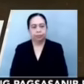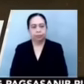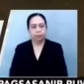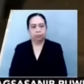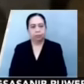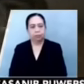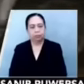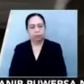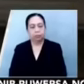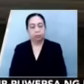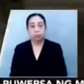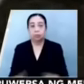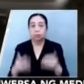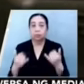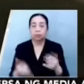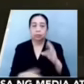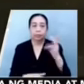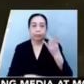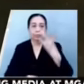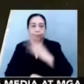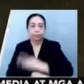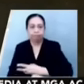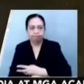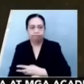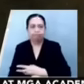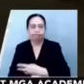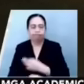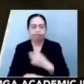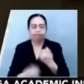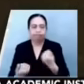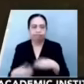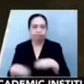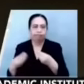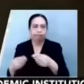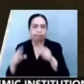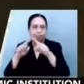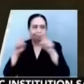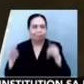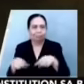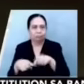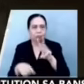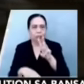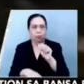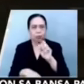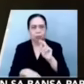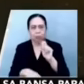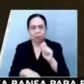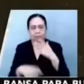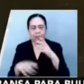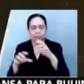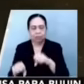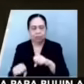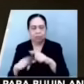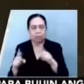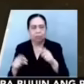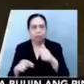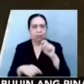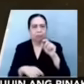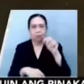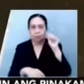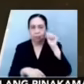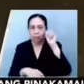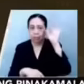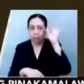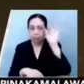Emel, ngayong ikapitong araw ng pagsisilbi ng arrest warrants laban kay Pastor Apollo Quiboloy at iba pang akusado, naka-alerto pa rin ang